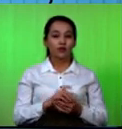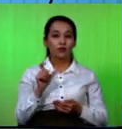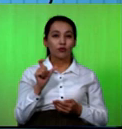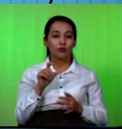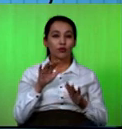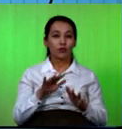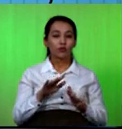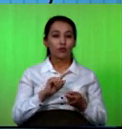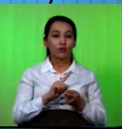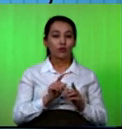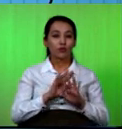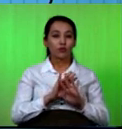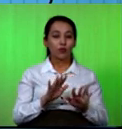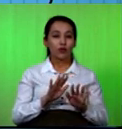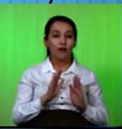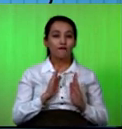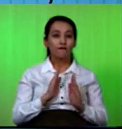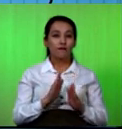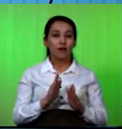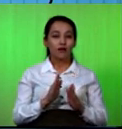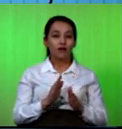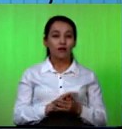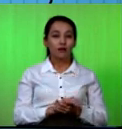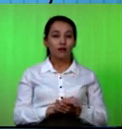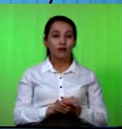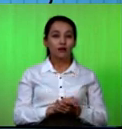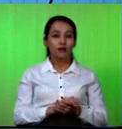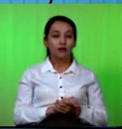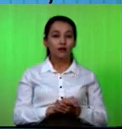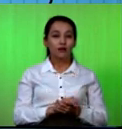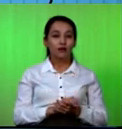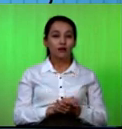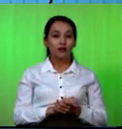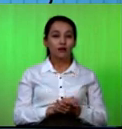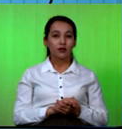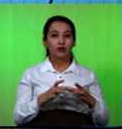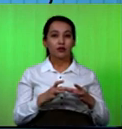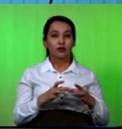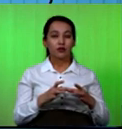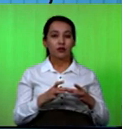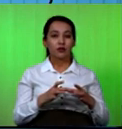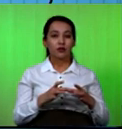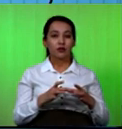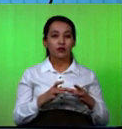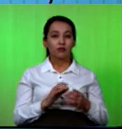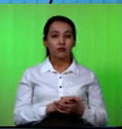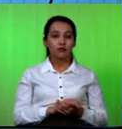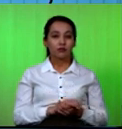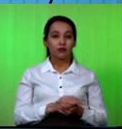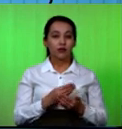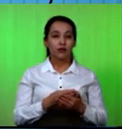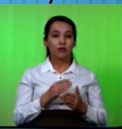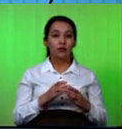joylashuv o'zgarib, markazga nisbatan simmetrik joylashdi. Mana aziz o'quvchilar,